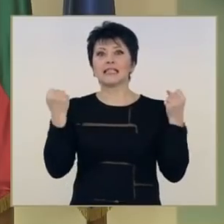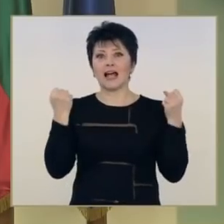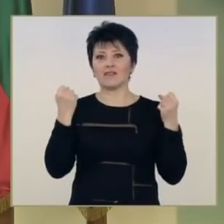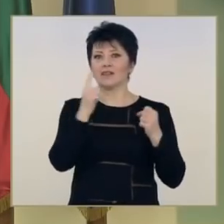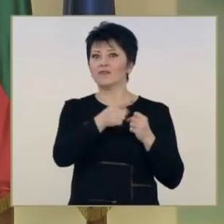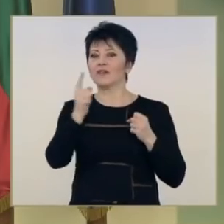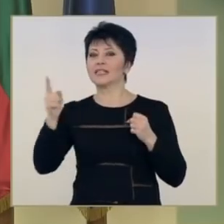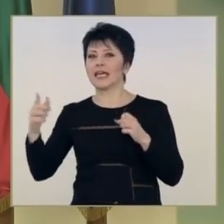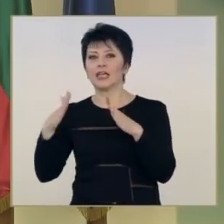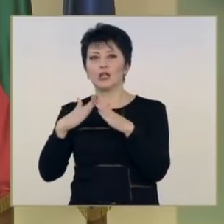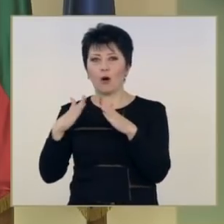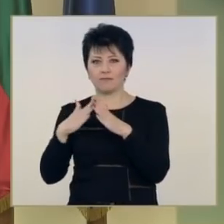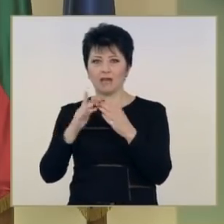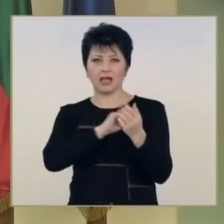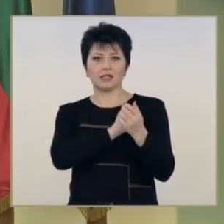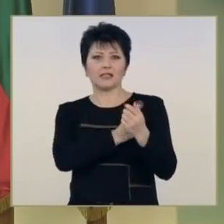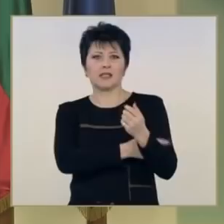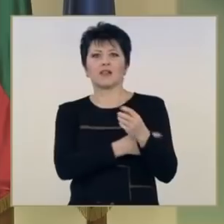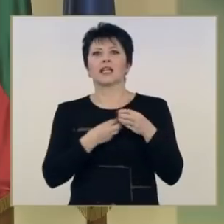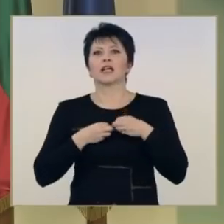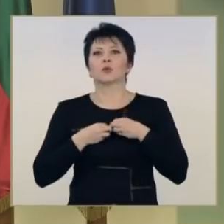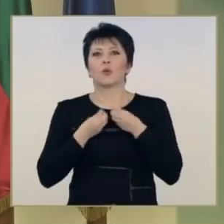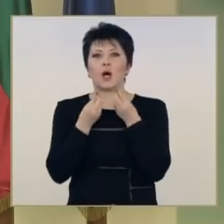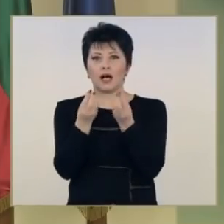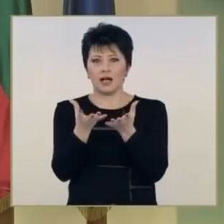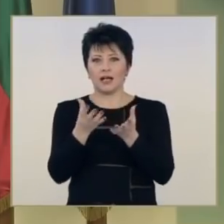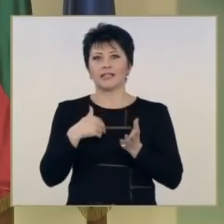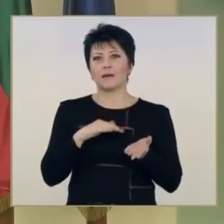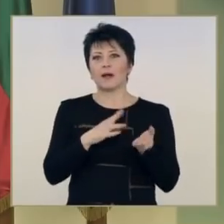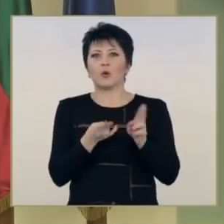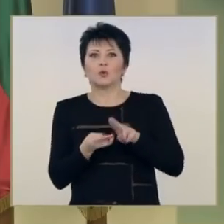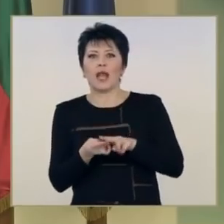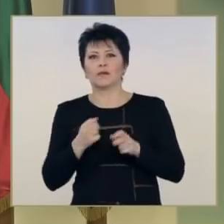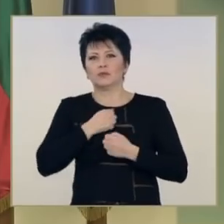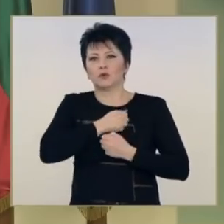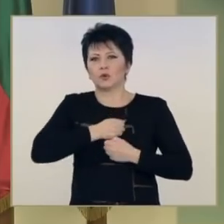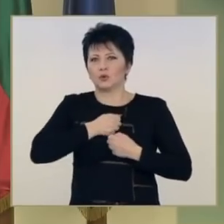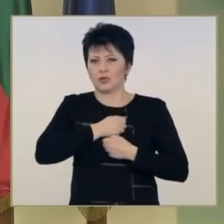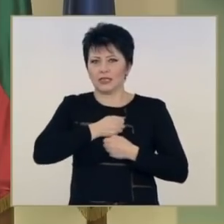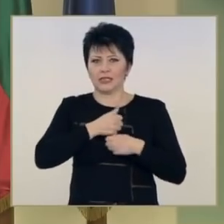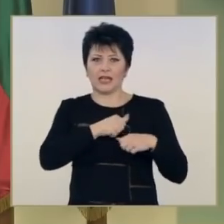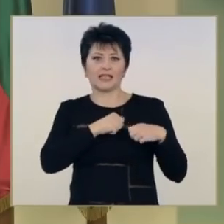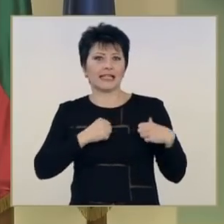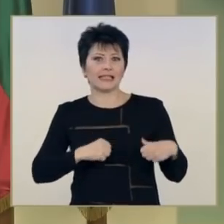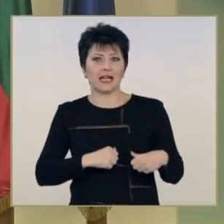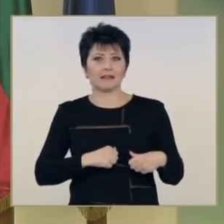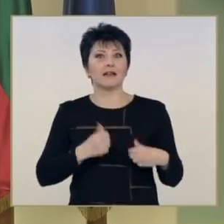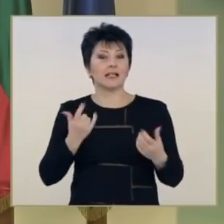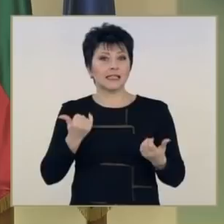дом, сила на духа, за да преодолеем трудностите и дързост в сърцата, за да сбъднем